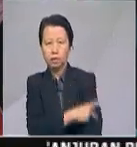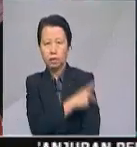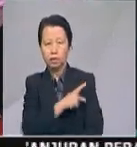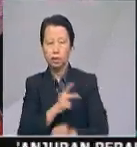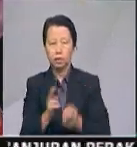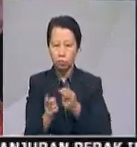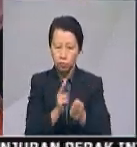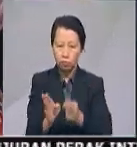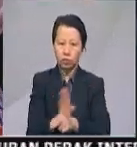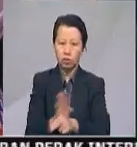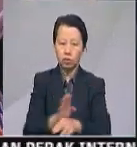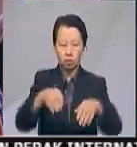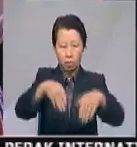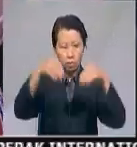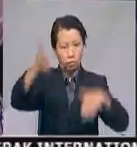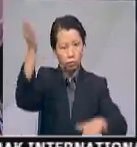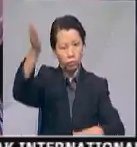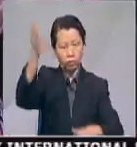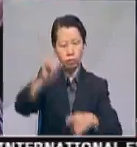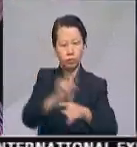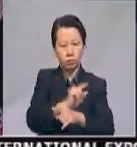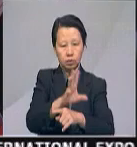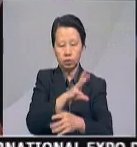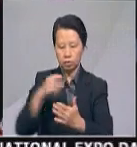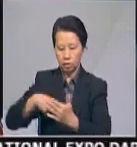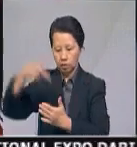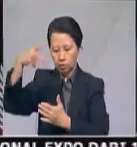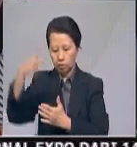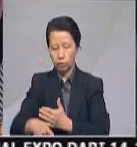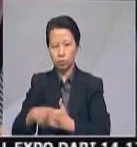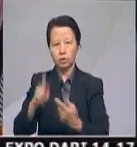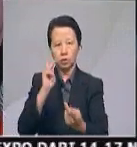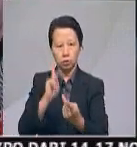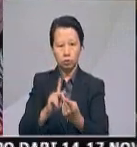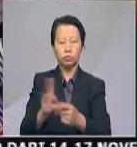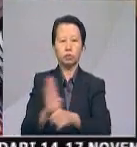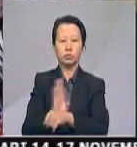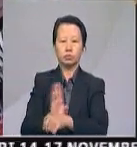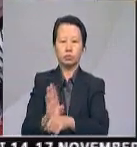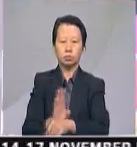keusahawanan, forum kepenggunaan serta program suai perniagaan.